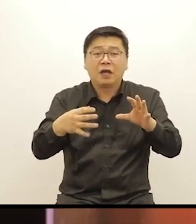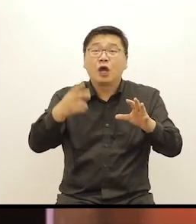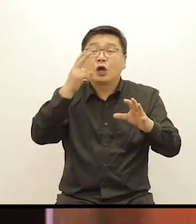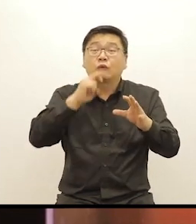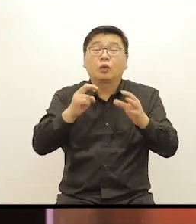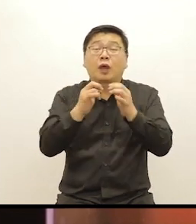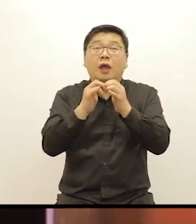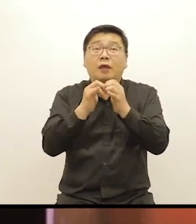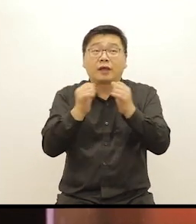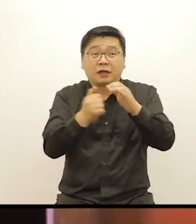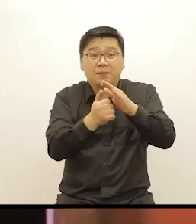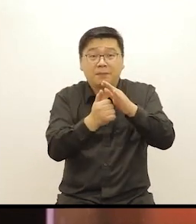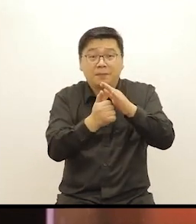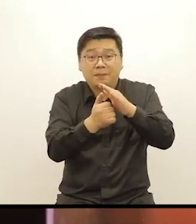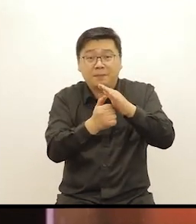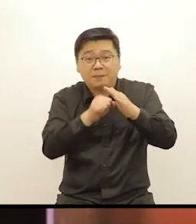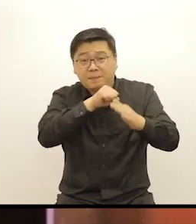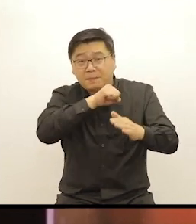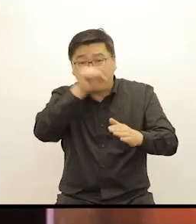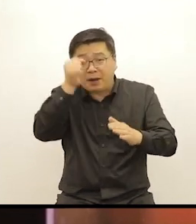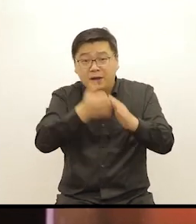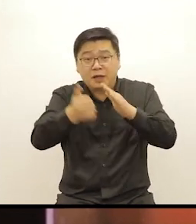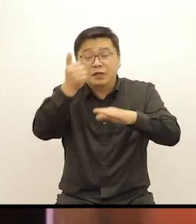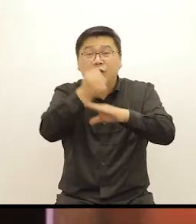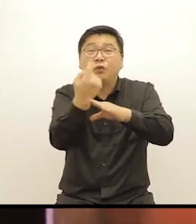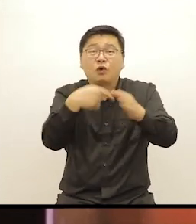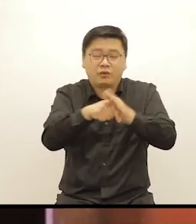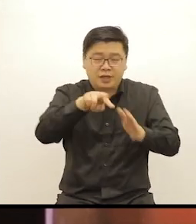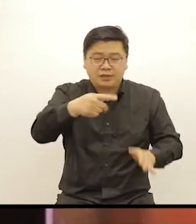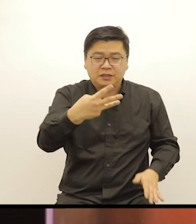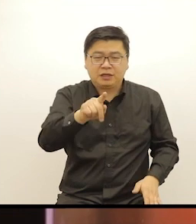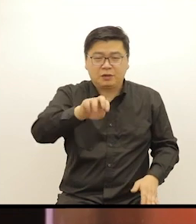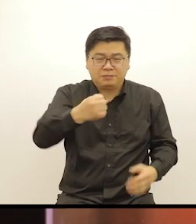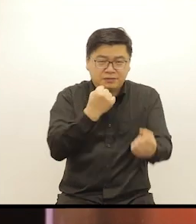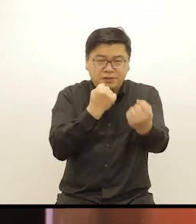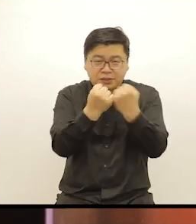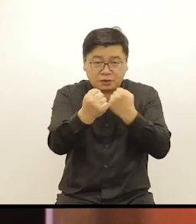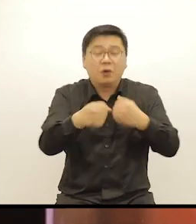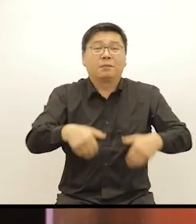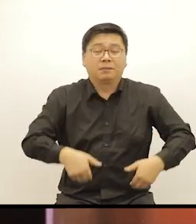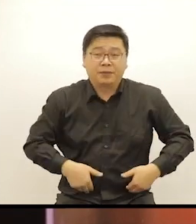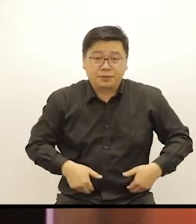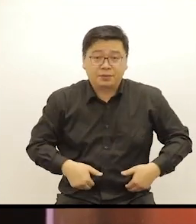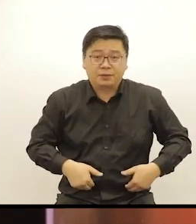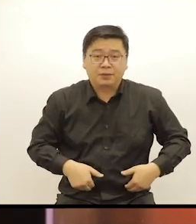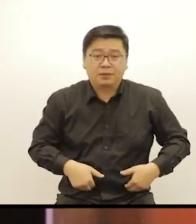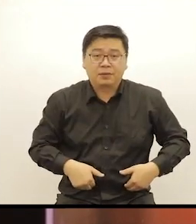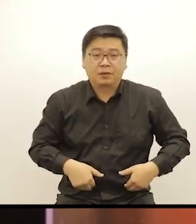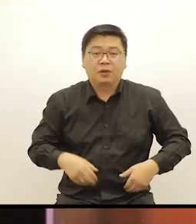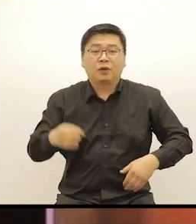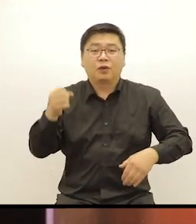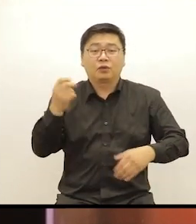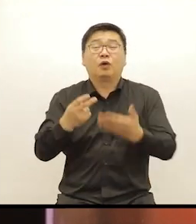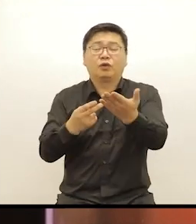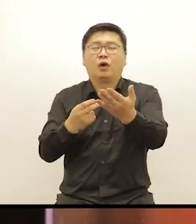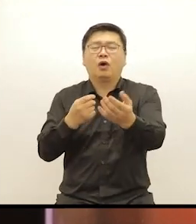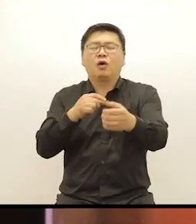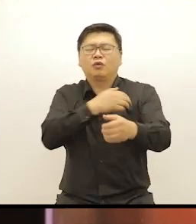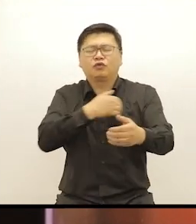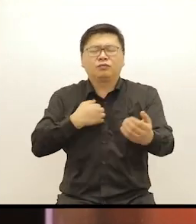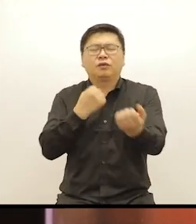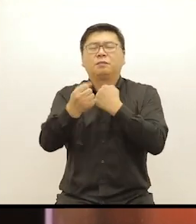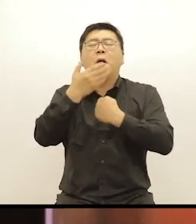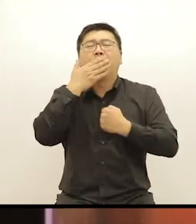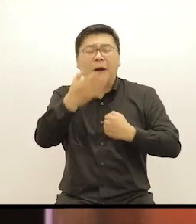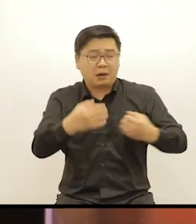음악가가 되려면 누구든지 겪는 슬럼프라고 그걸 이겨야 음악가가 다 되는 거고 얼마든지 너도 할 수 있다 그